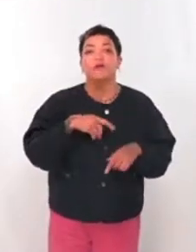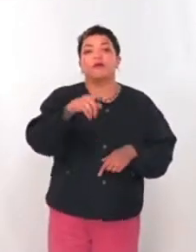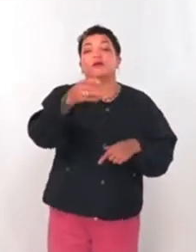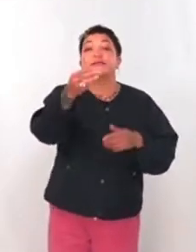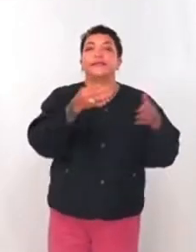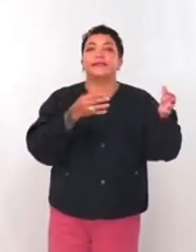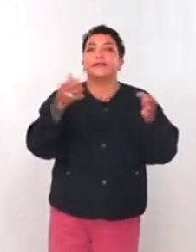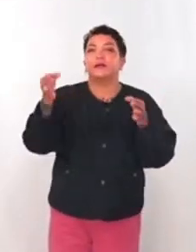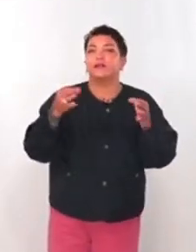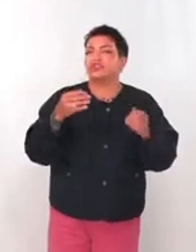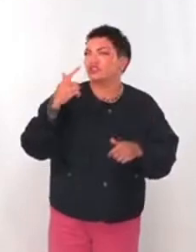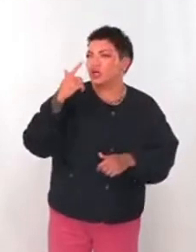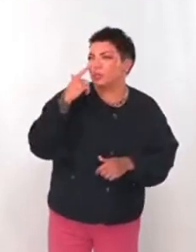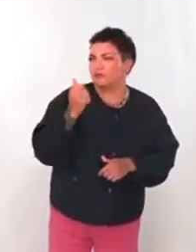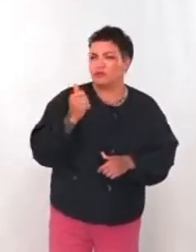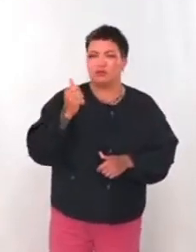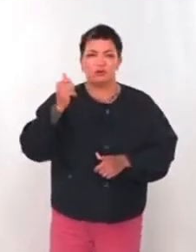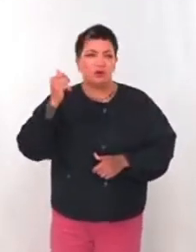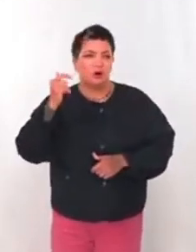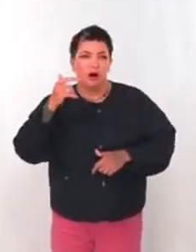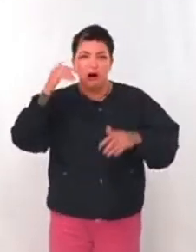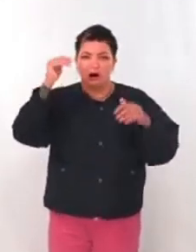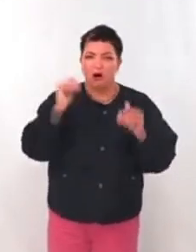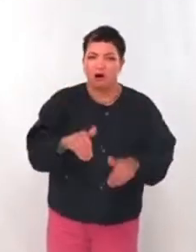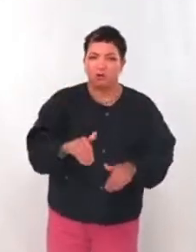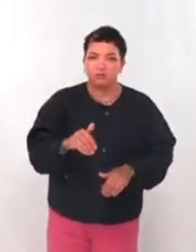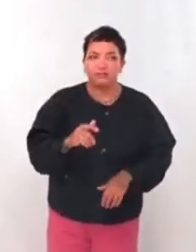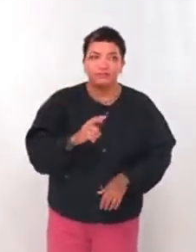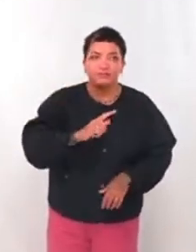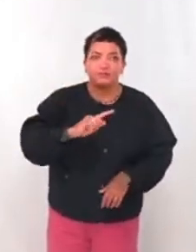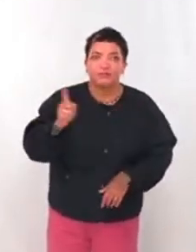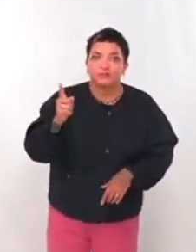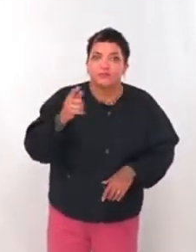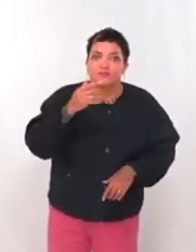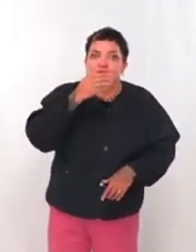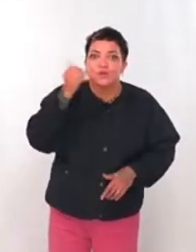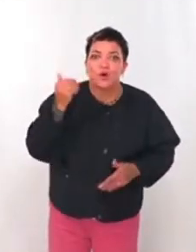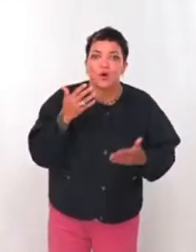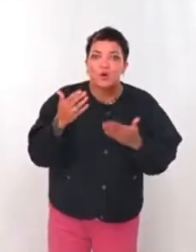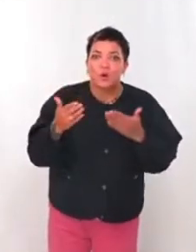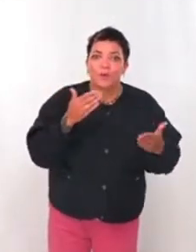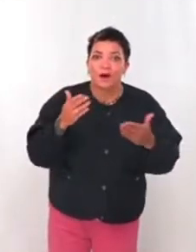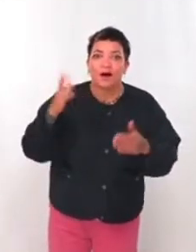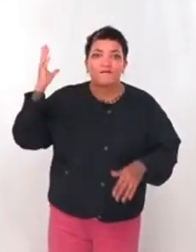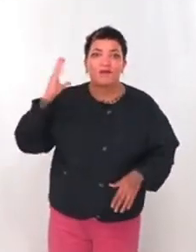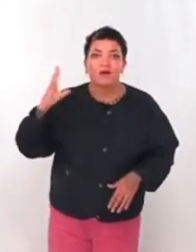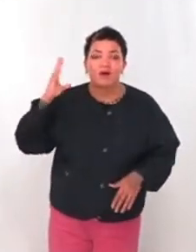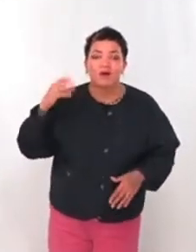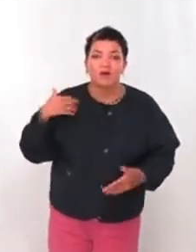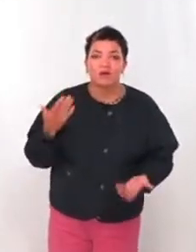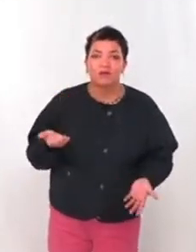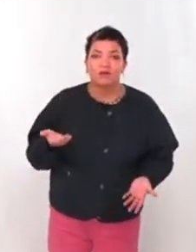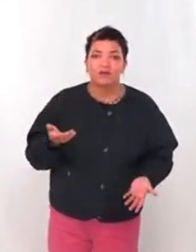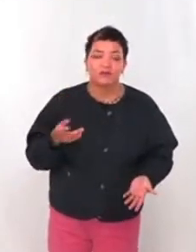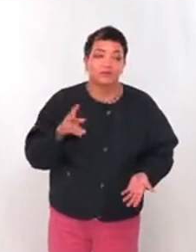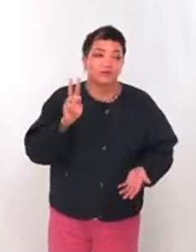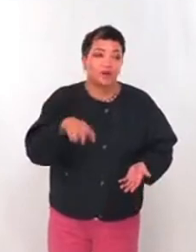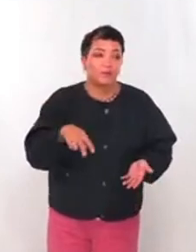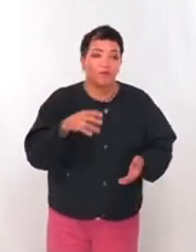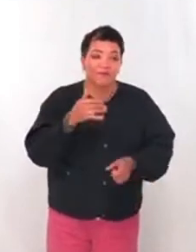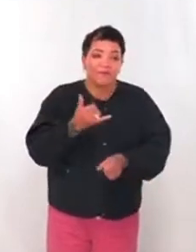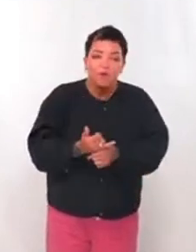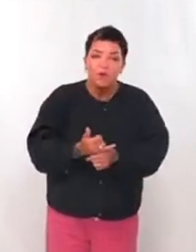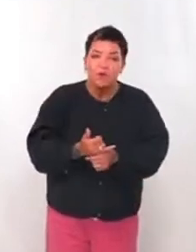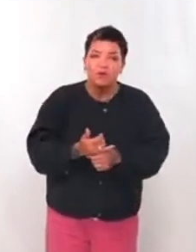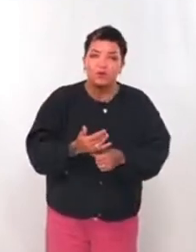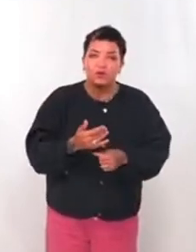historique alors que l'investissement de la ville n'a jamais été aussi élevé que depuis ce début de mandat, c'est vraiment totalement faux